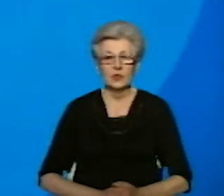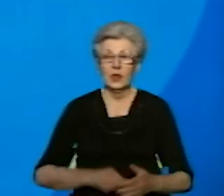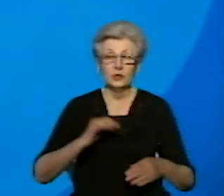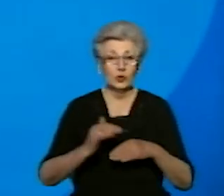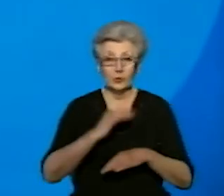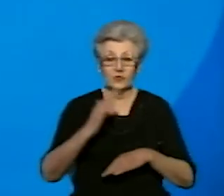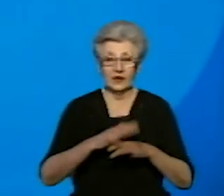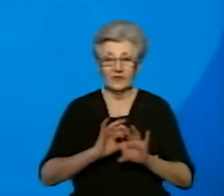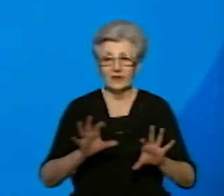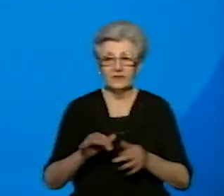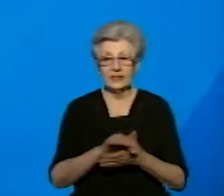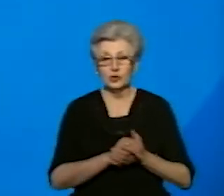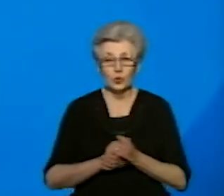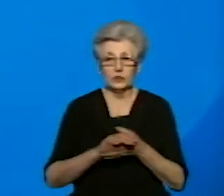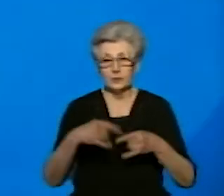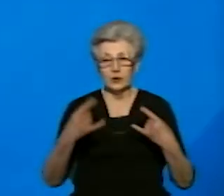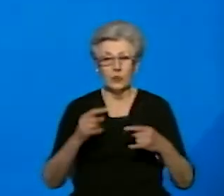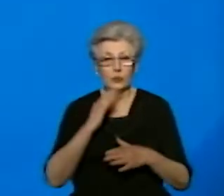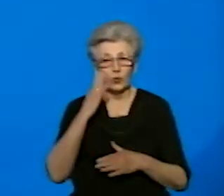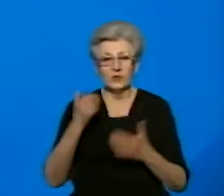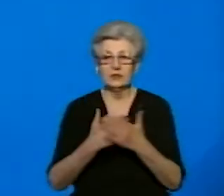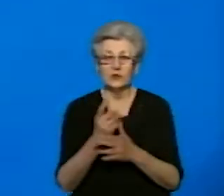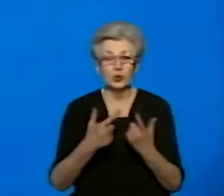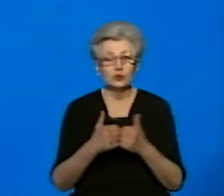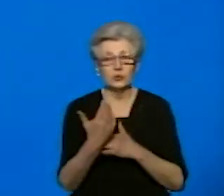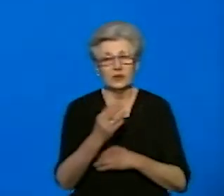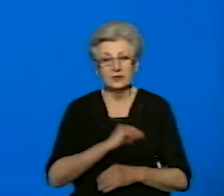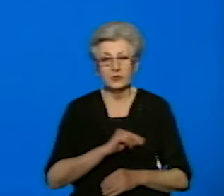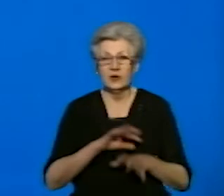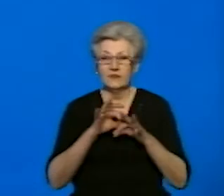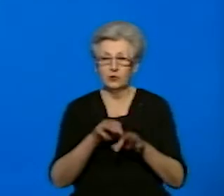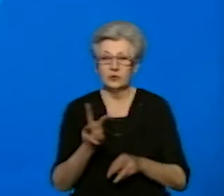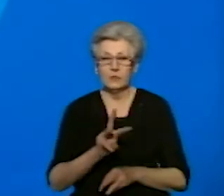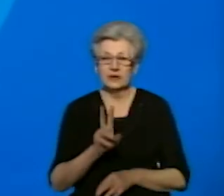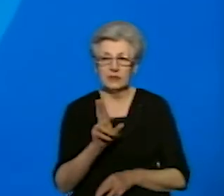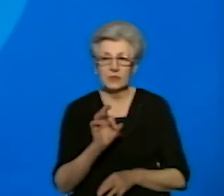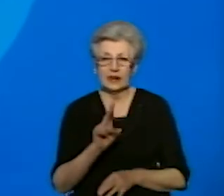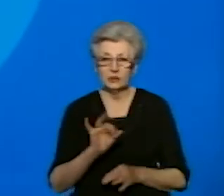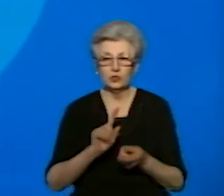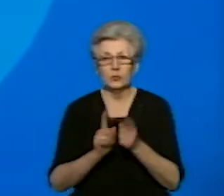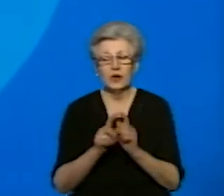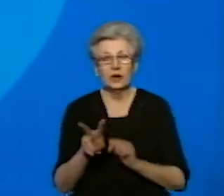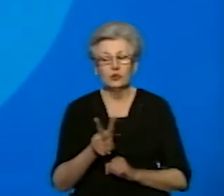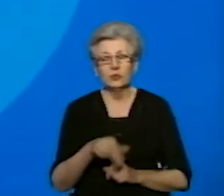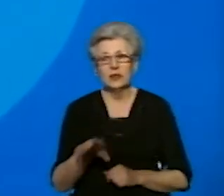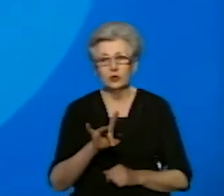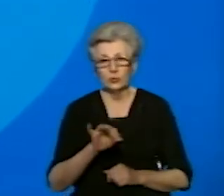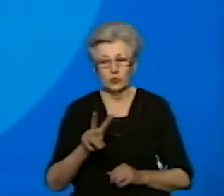Доброго вечора. В ефірі Суспільного мовлення Буковини новини. У студії для вас працюють ведучі Максим Калінчук та сурдоперекладачка Людмила